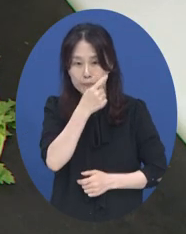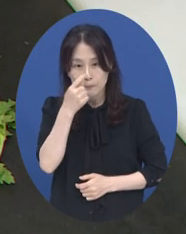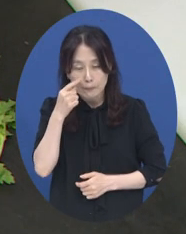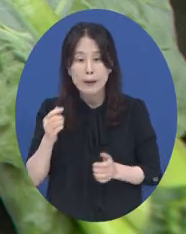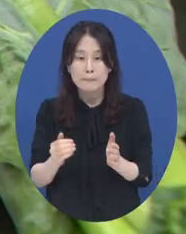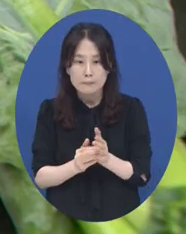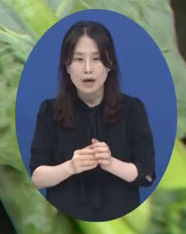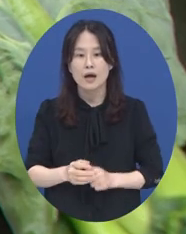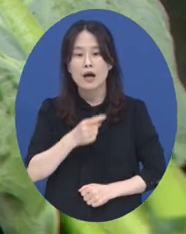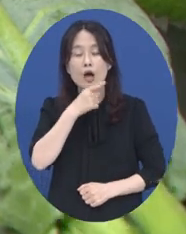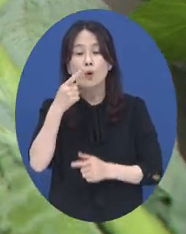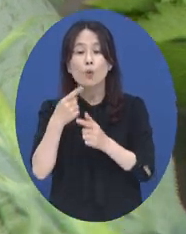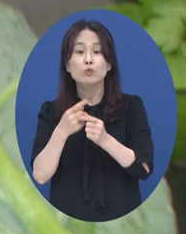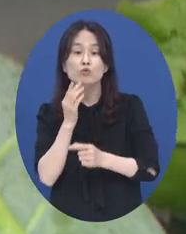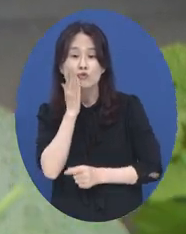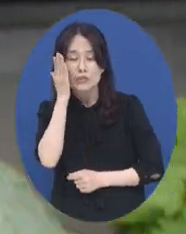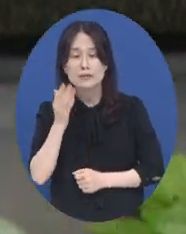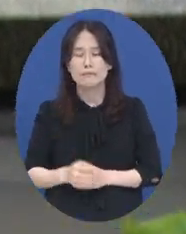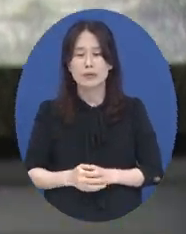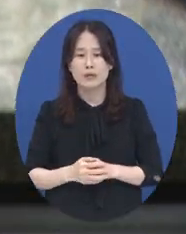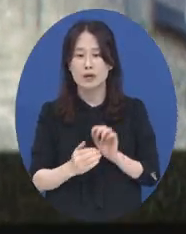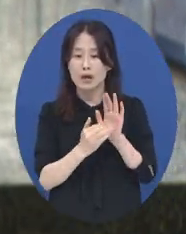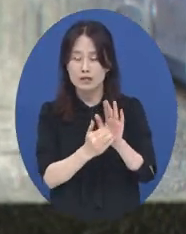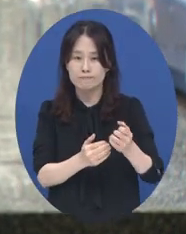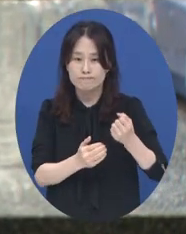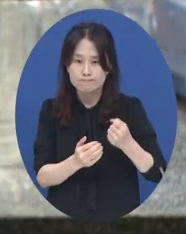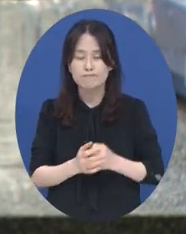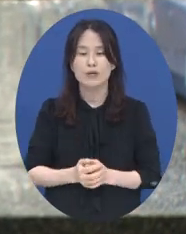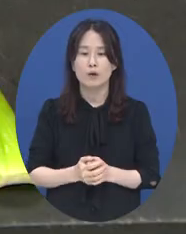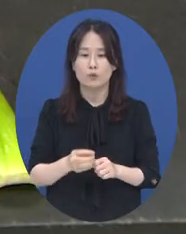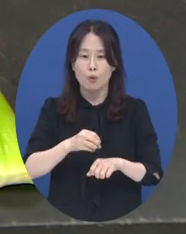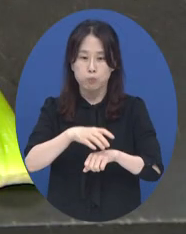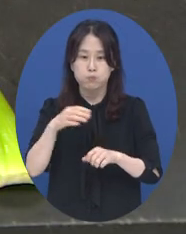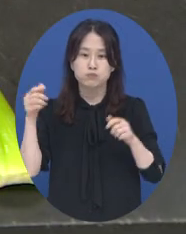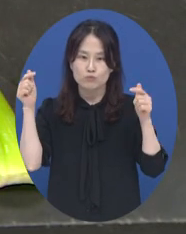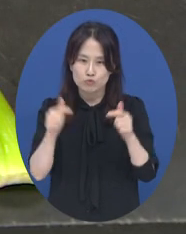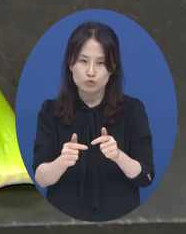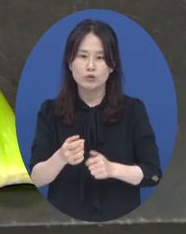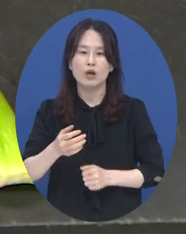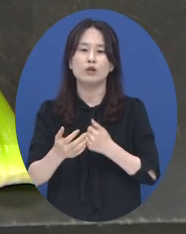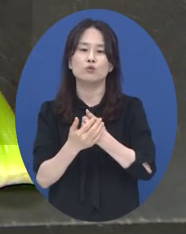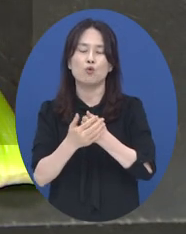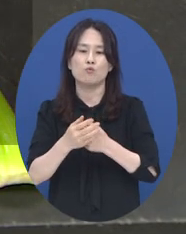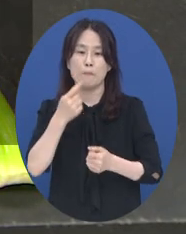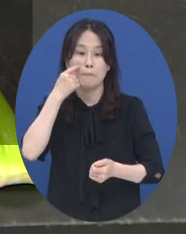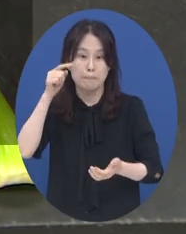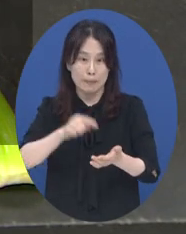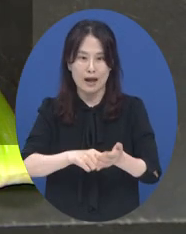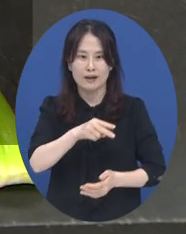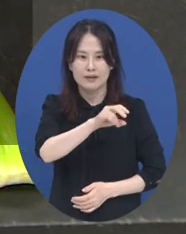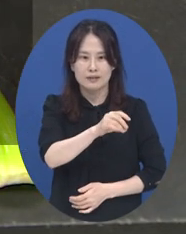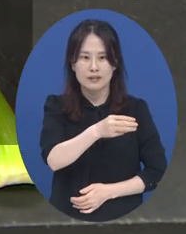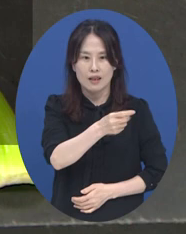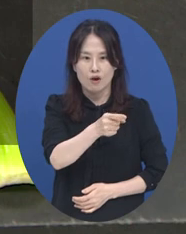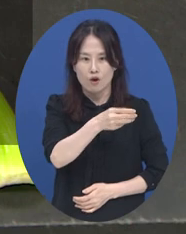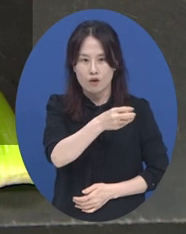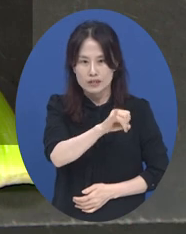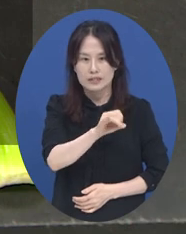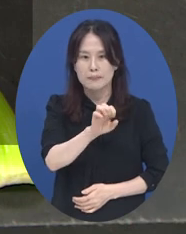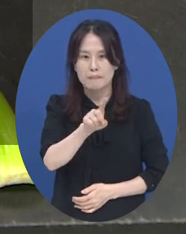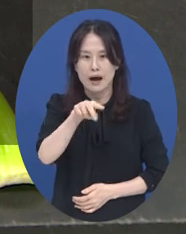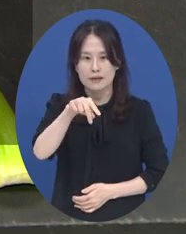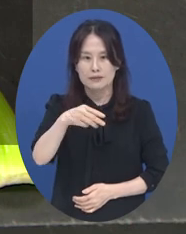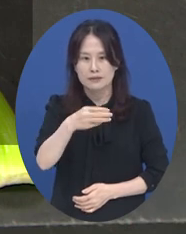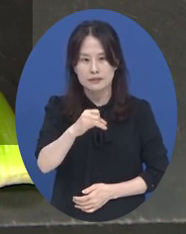면역력 회복과 염증 억제에 도움된다는 결과를 얻었습니다. 샐러리나 파슬리 같은 서양 채소보다 오히려